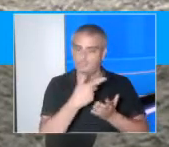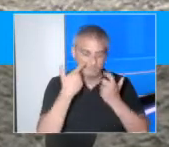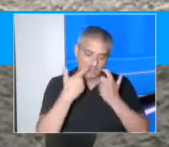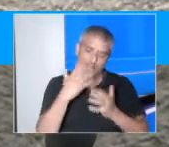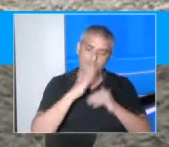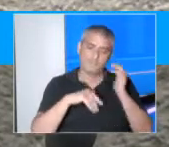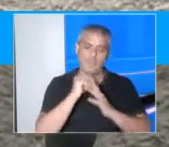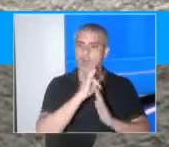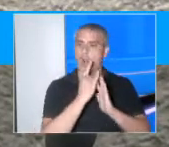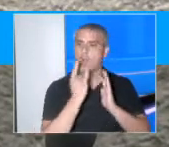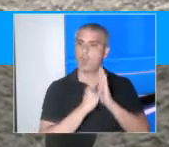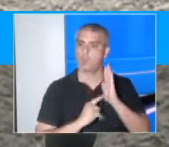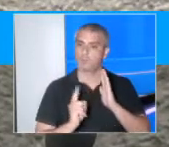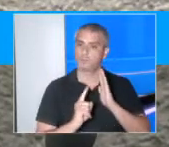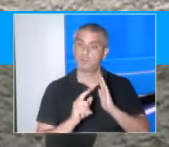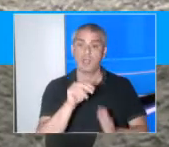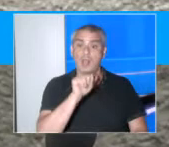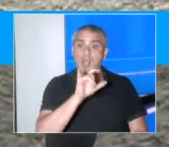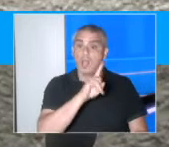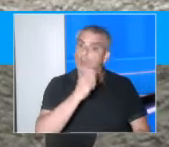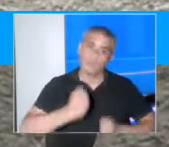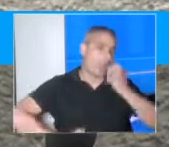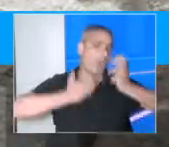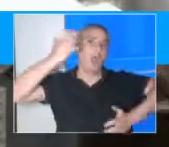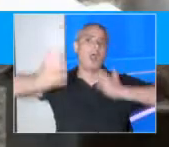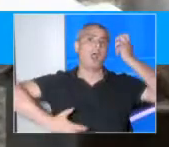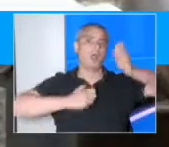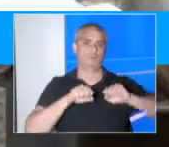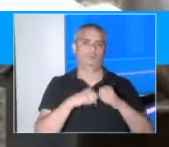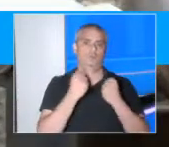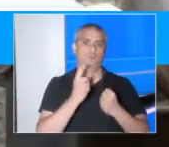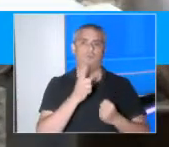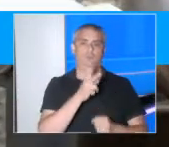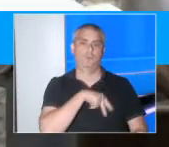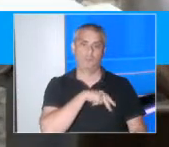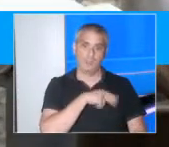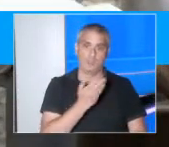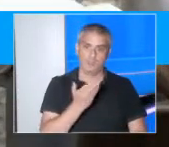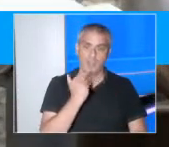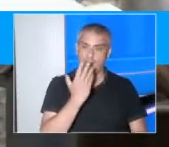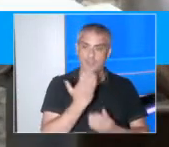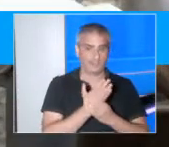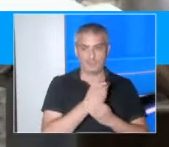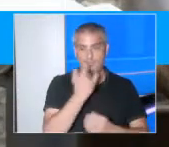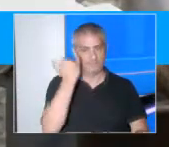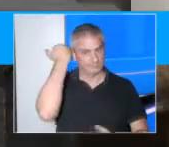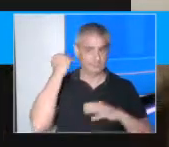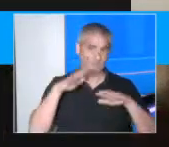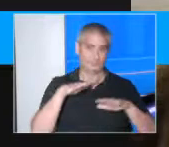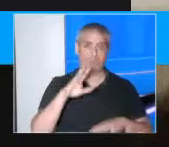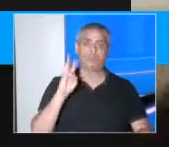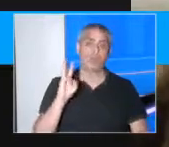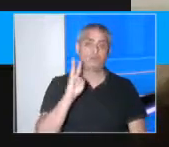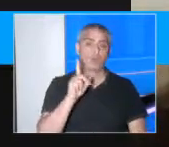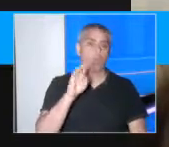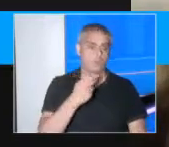פקחי בנייה בלתי חוקית, ואלחרומי היה עושה על זה ממש משבר, מי שהופקד הרי על התיק הזה, הוא מזכיר הממשלה שלום